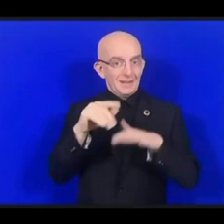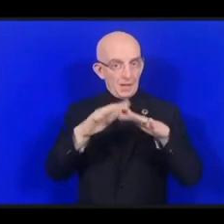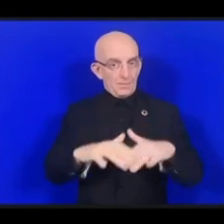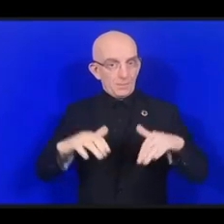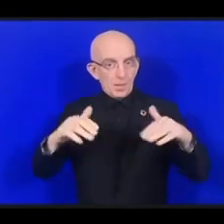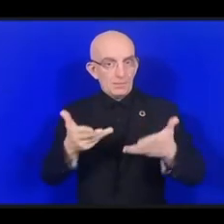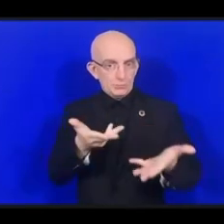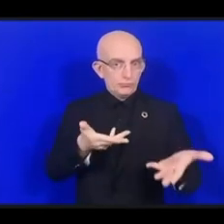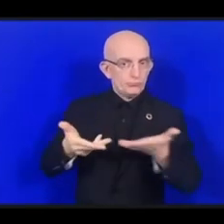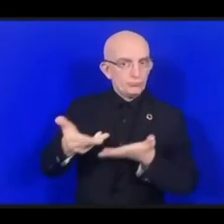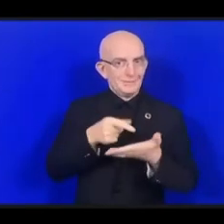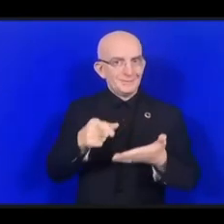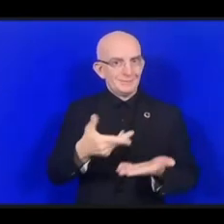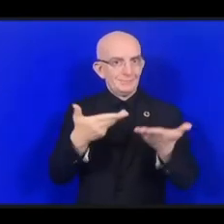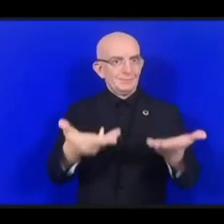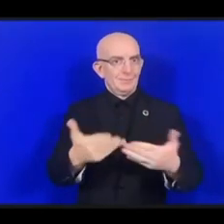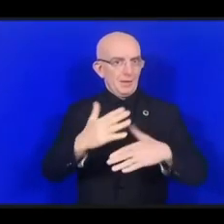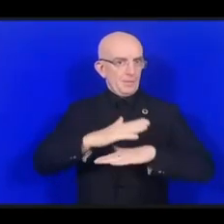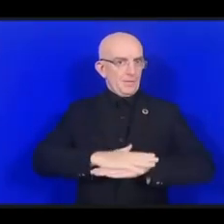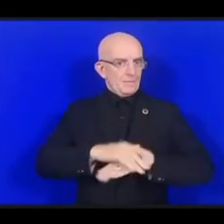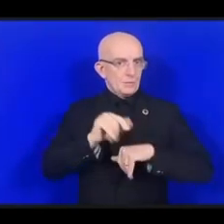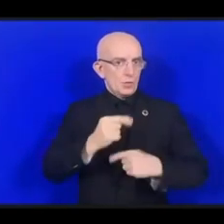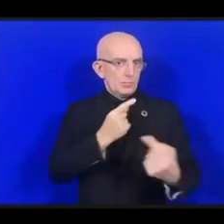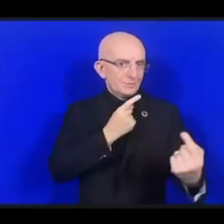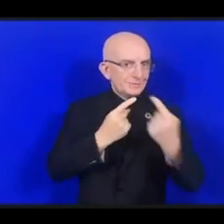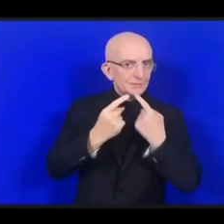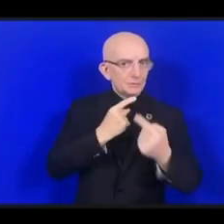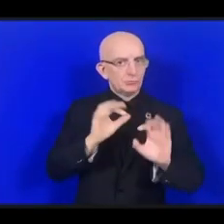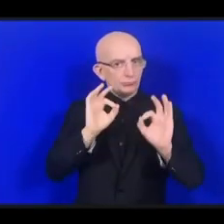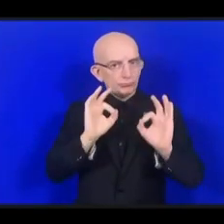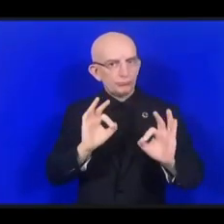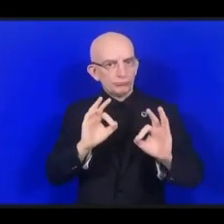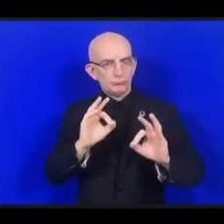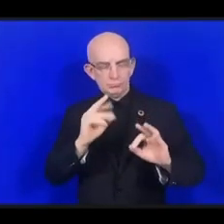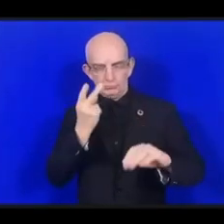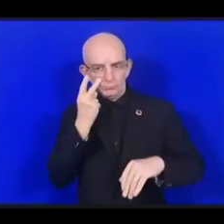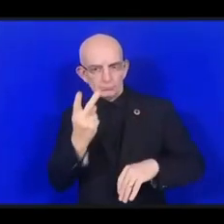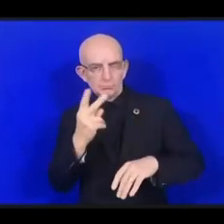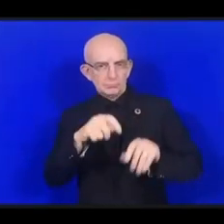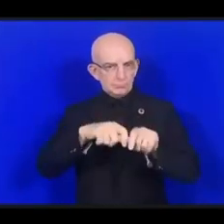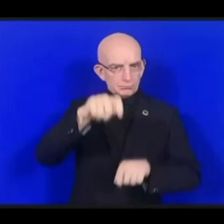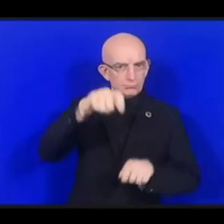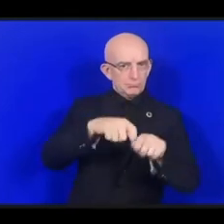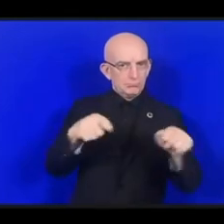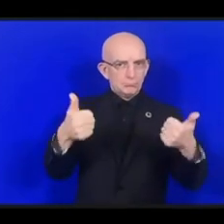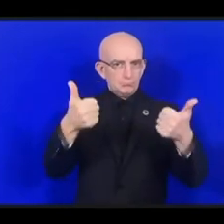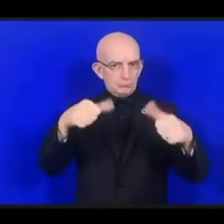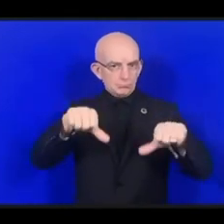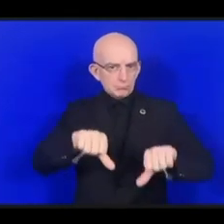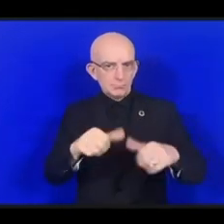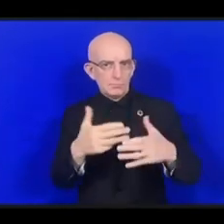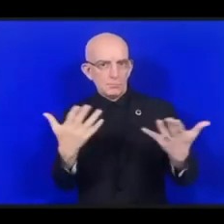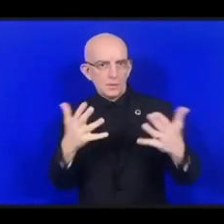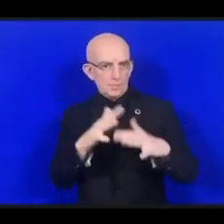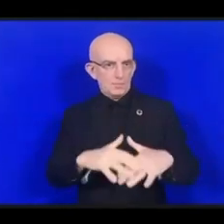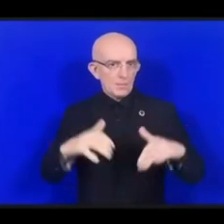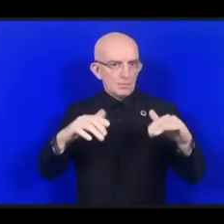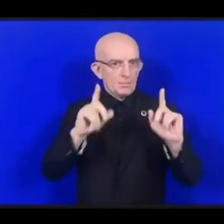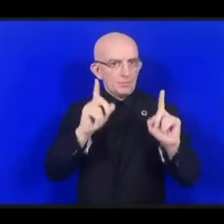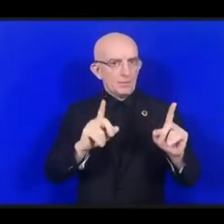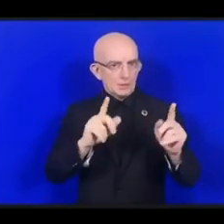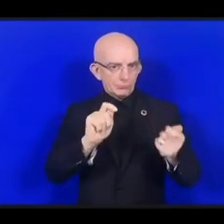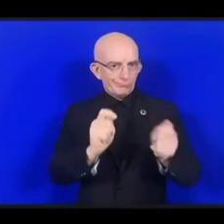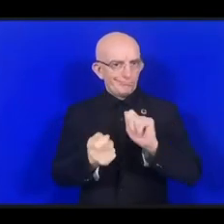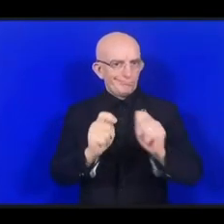rôle que le Parlement doit jouer pour l'internet que nous voulons l'un des besoins qui se fait